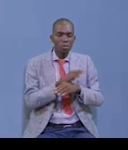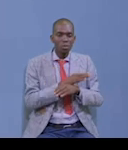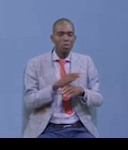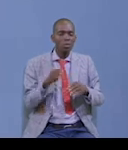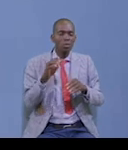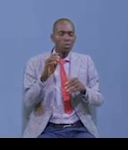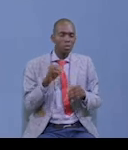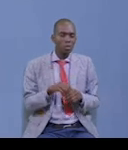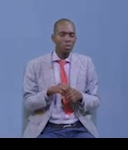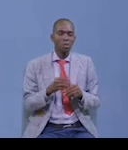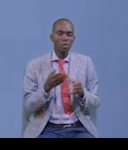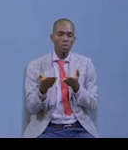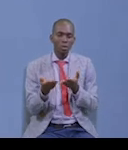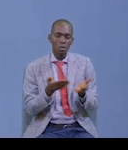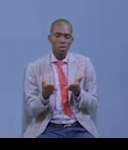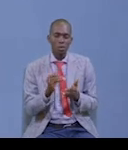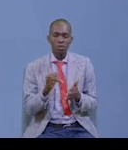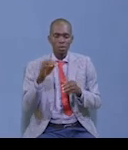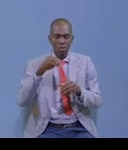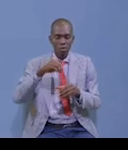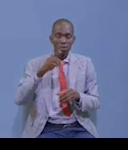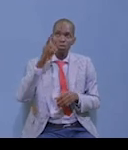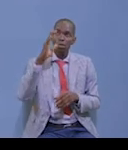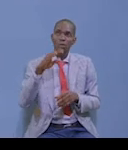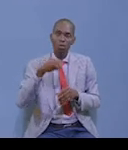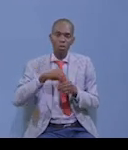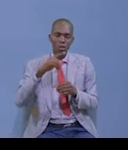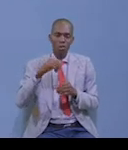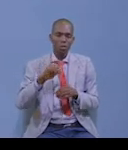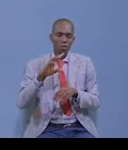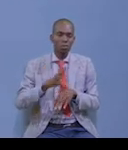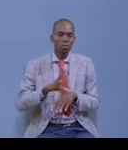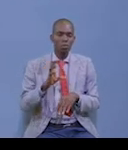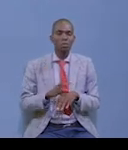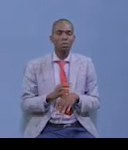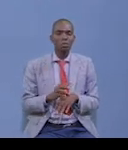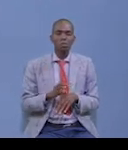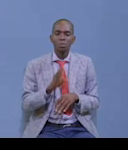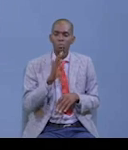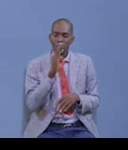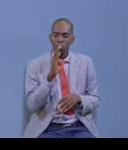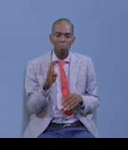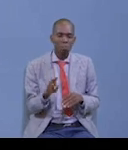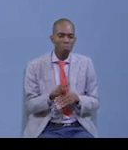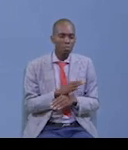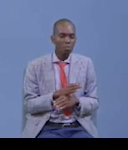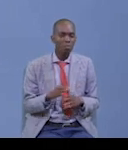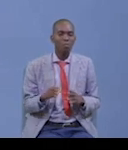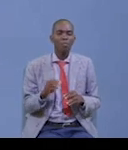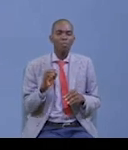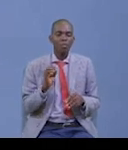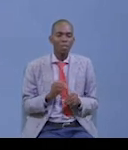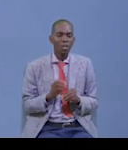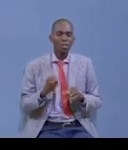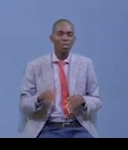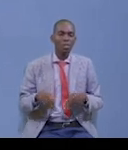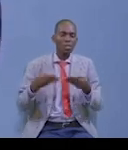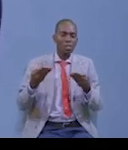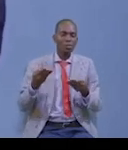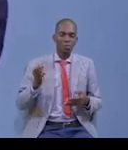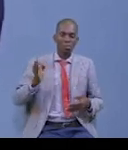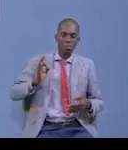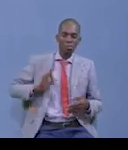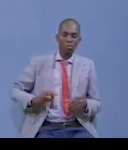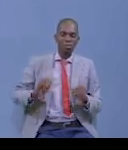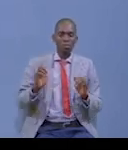the church. సంఘములో సేవ చేయడానికి మీ సమయం అంతా ఆక్రమించబడి ఉండాలి. Occupy in beneficial service to your world.